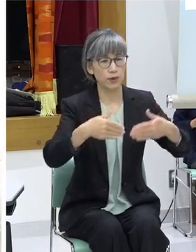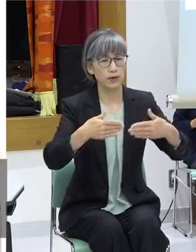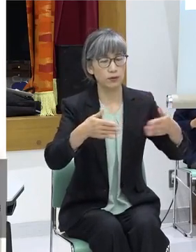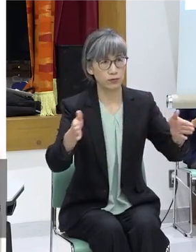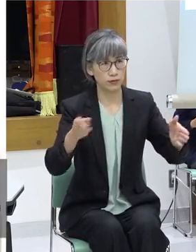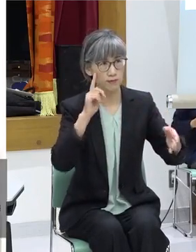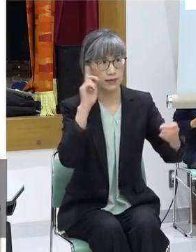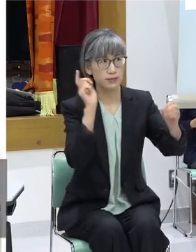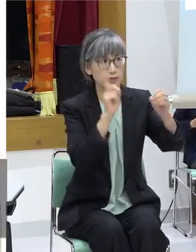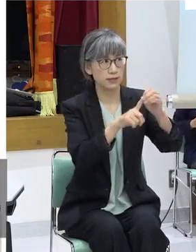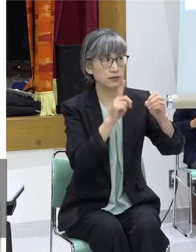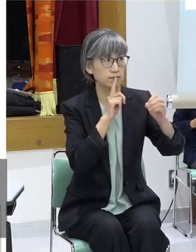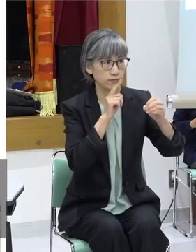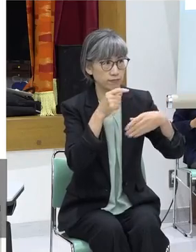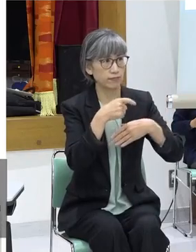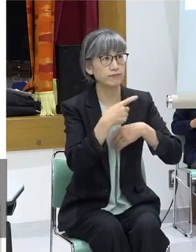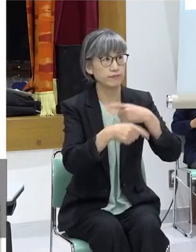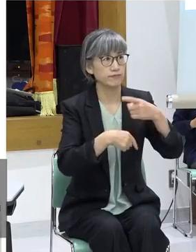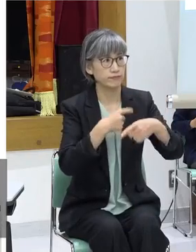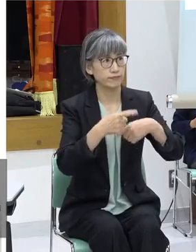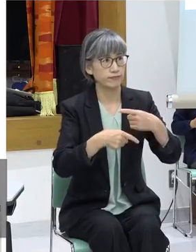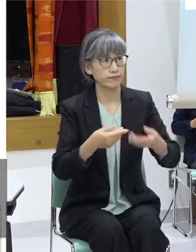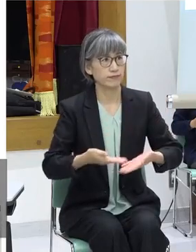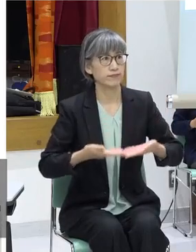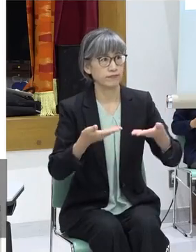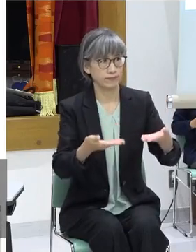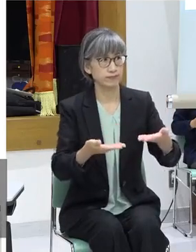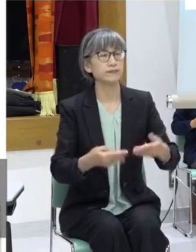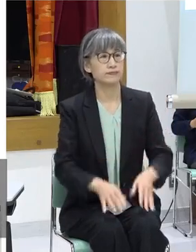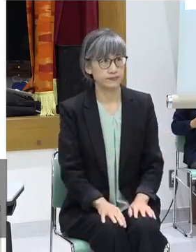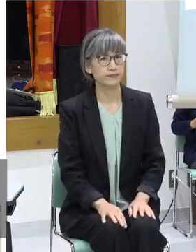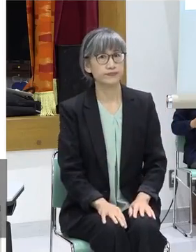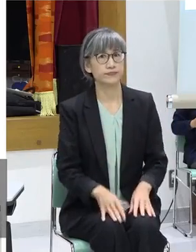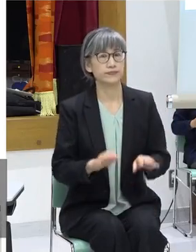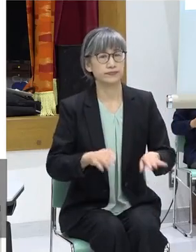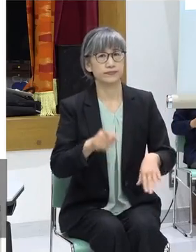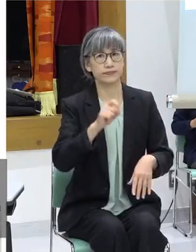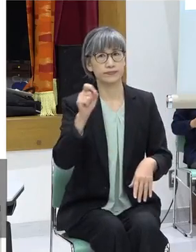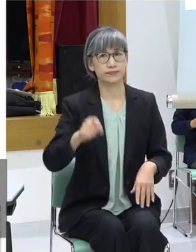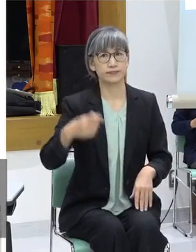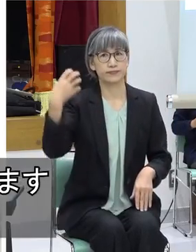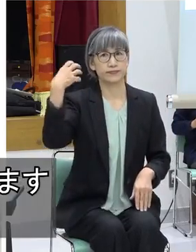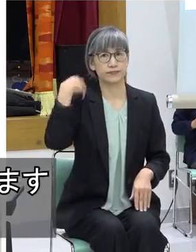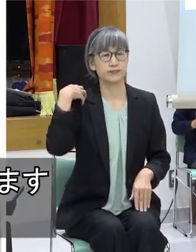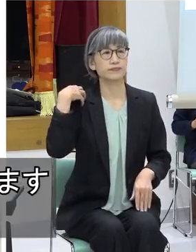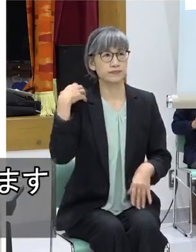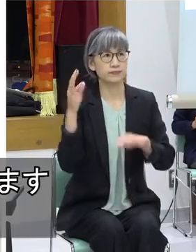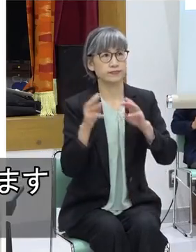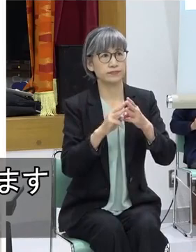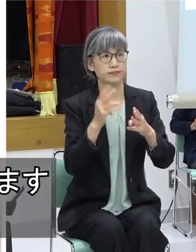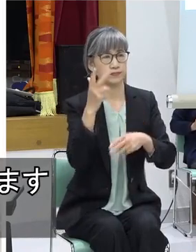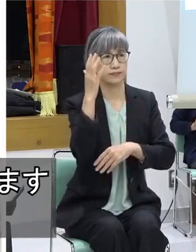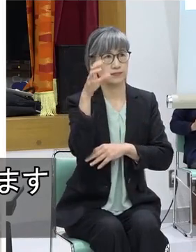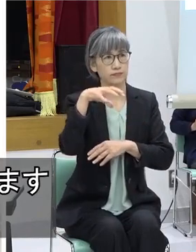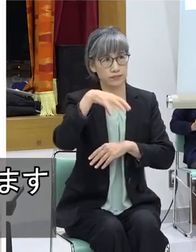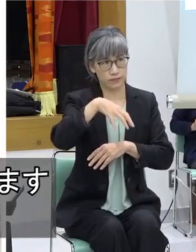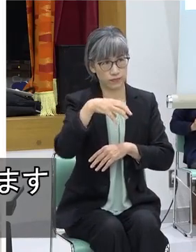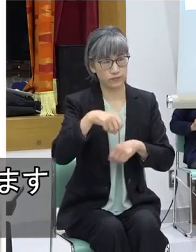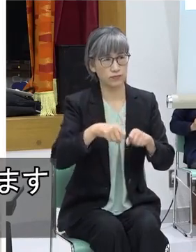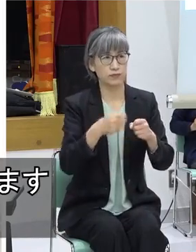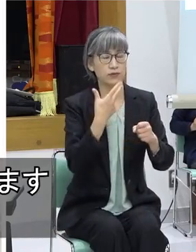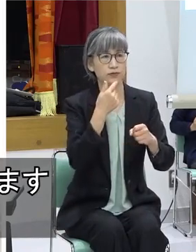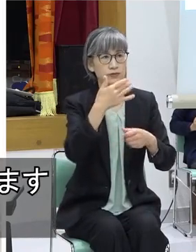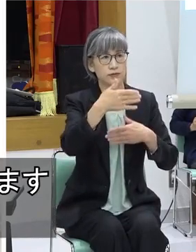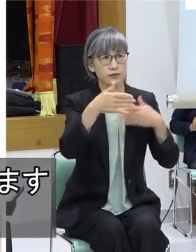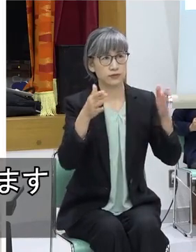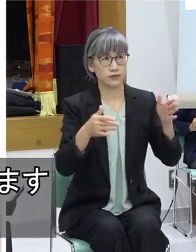指してを始めさせていただきます。本日の司会を務めさせていただきます吹田市役所障害物質